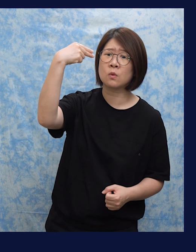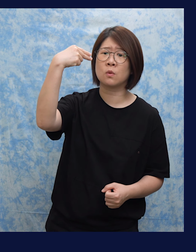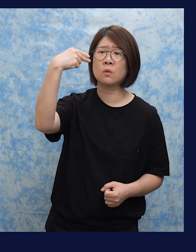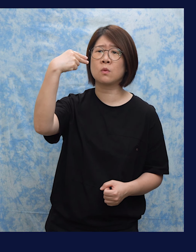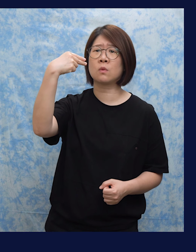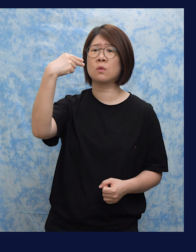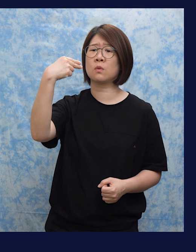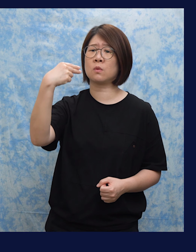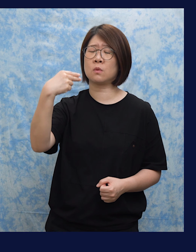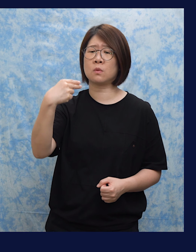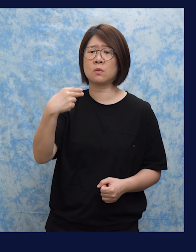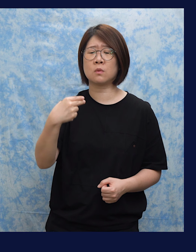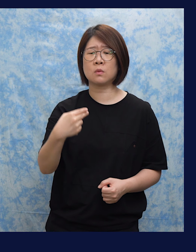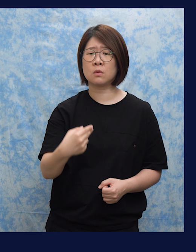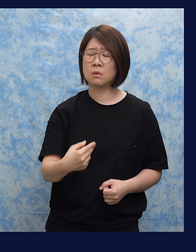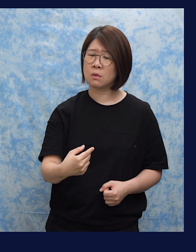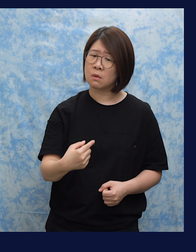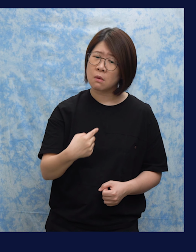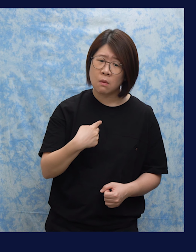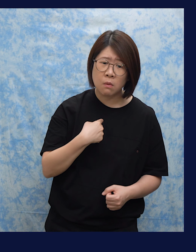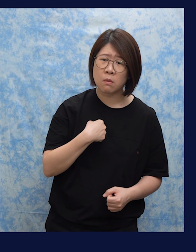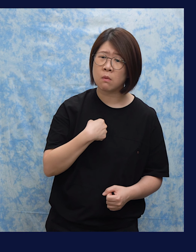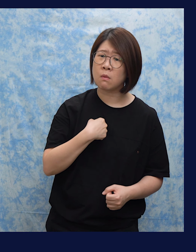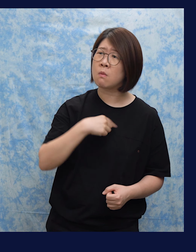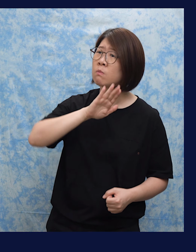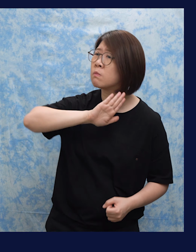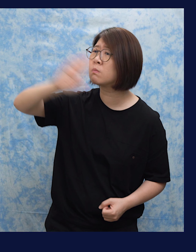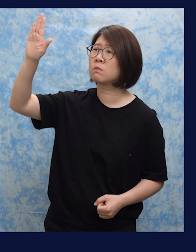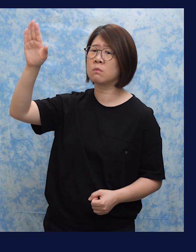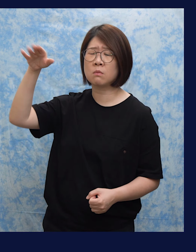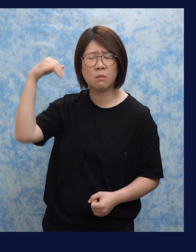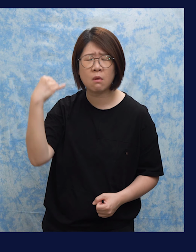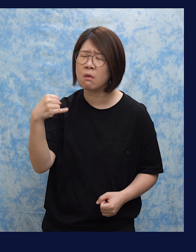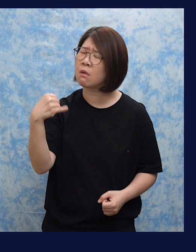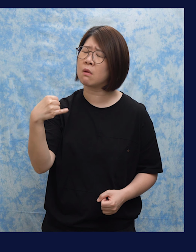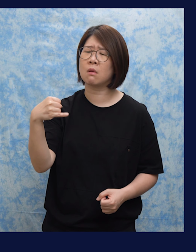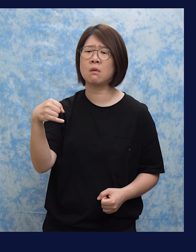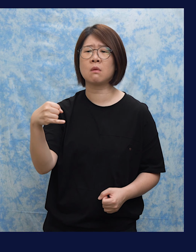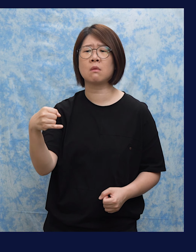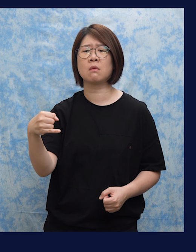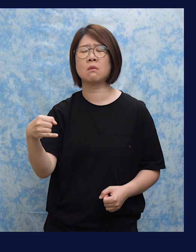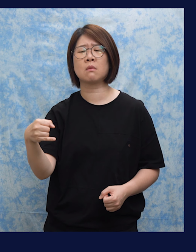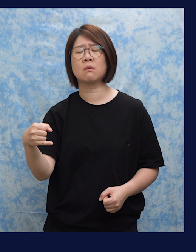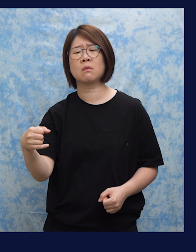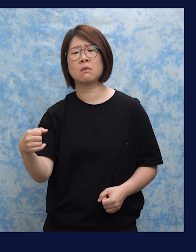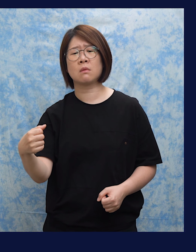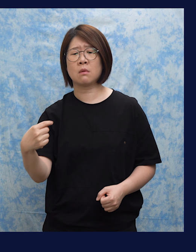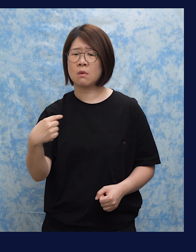Soll ich den Kelch nicht trinken, den mir mein